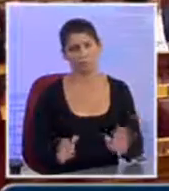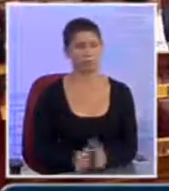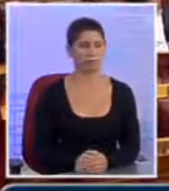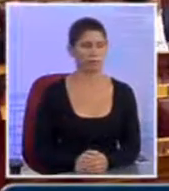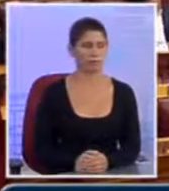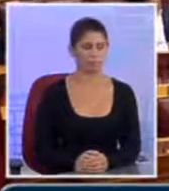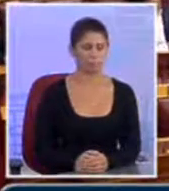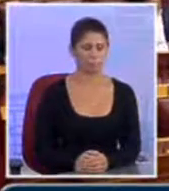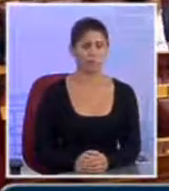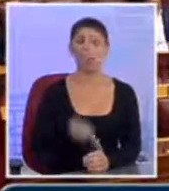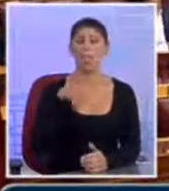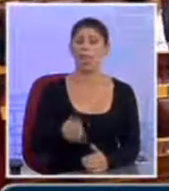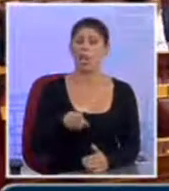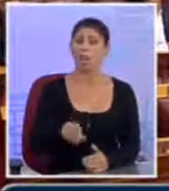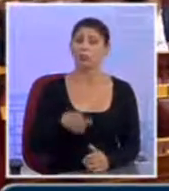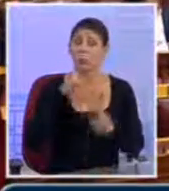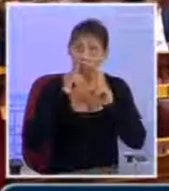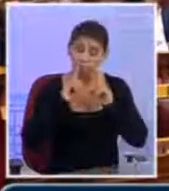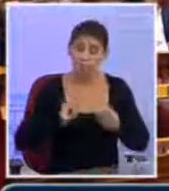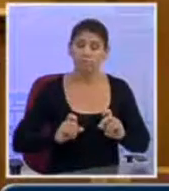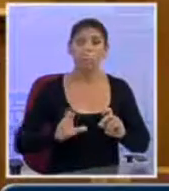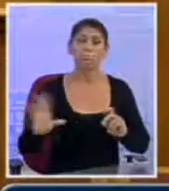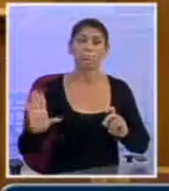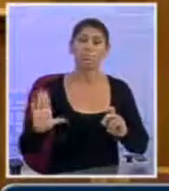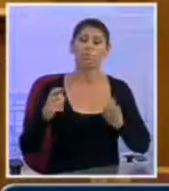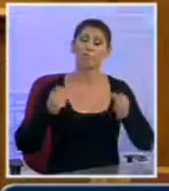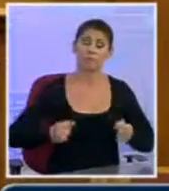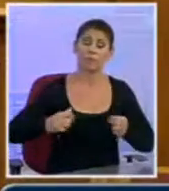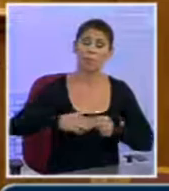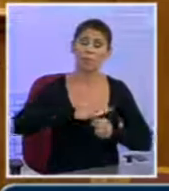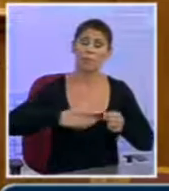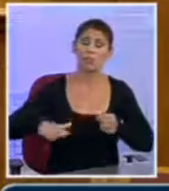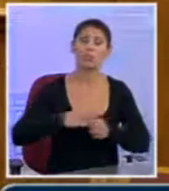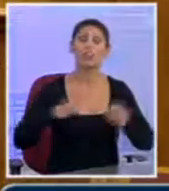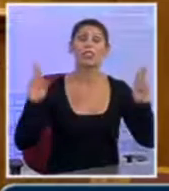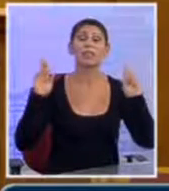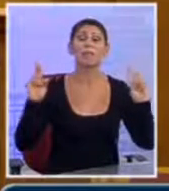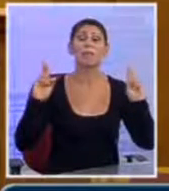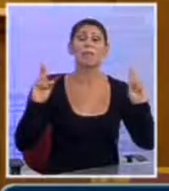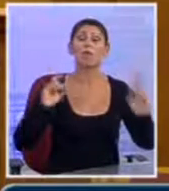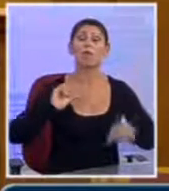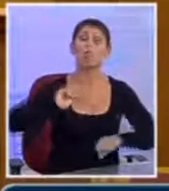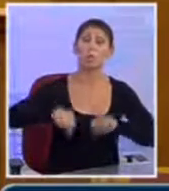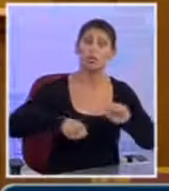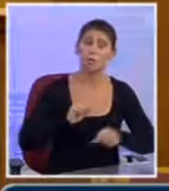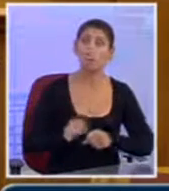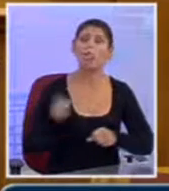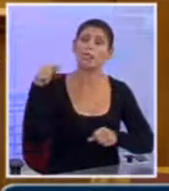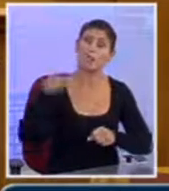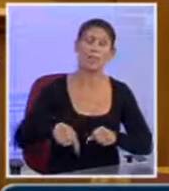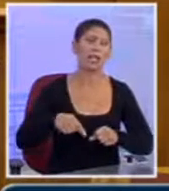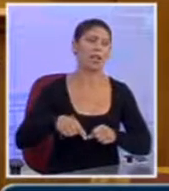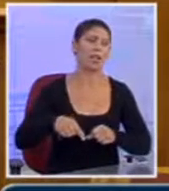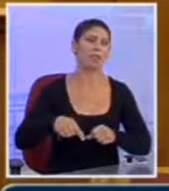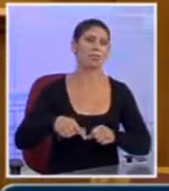Και αυτό μας επιτάσσει να θεμελιώσουμε την ελπιδοφόρα προσπάθεια σε αυτό τον